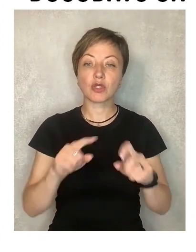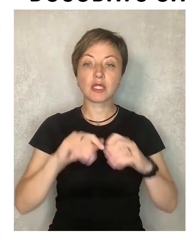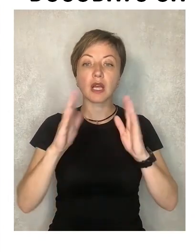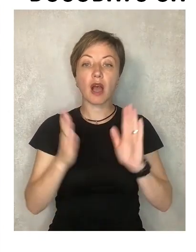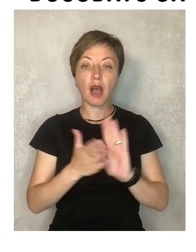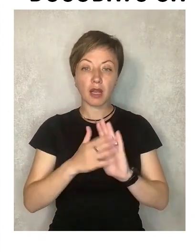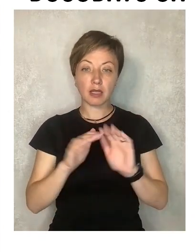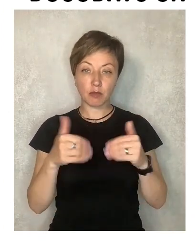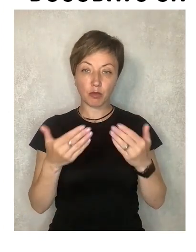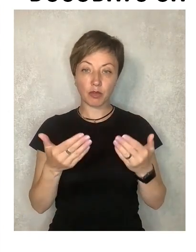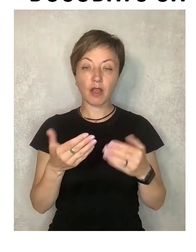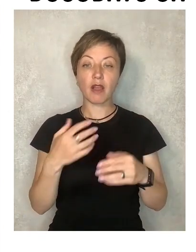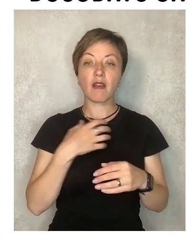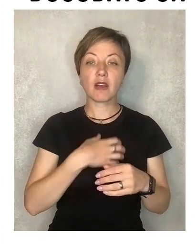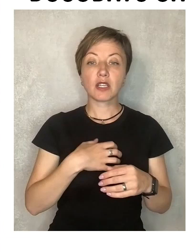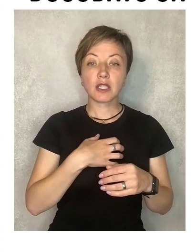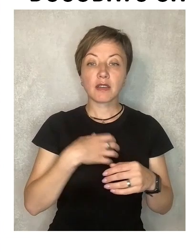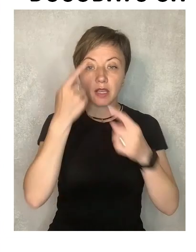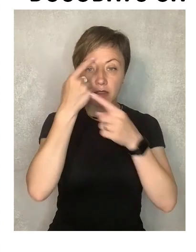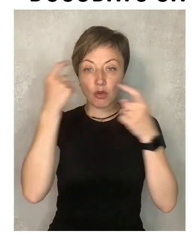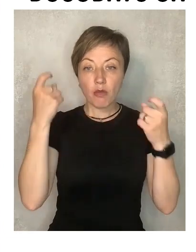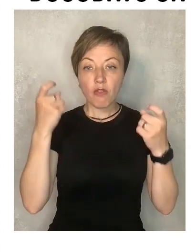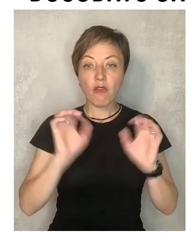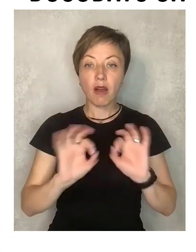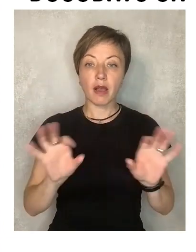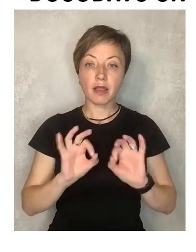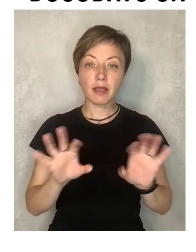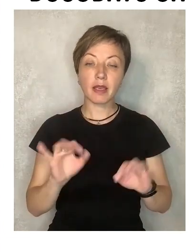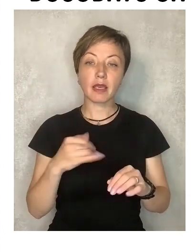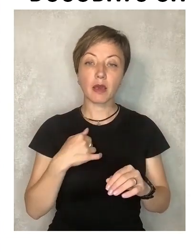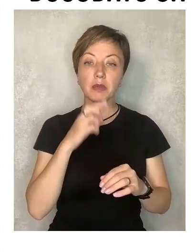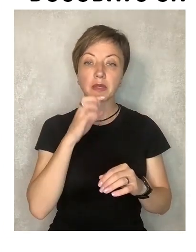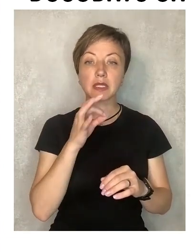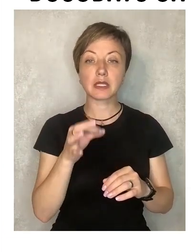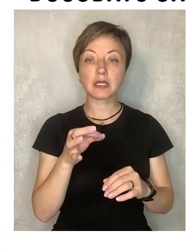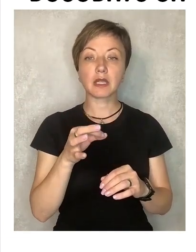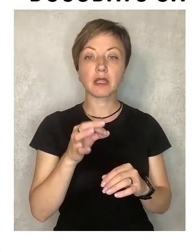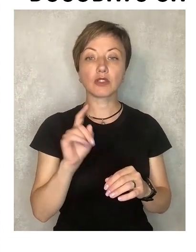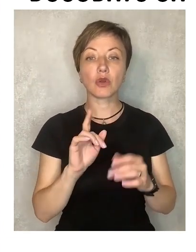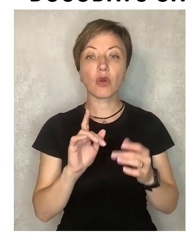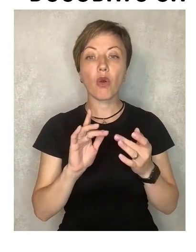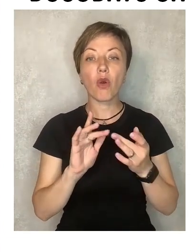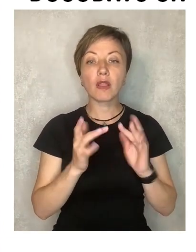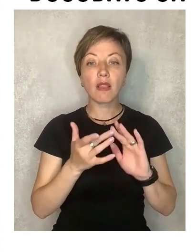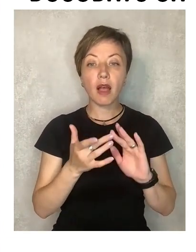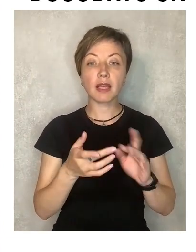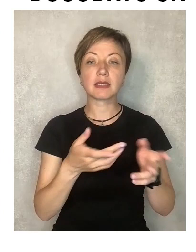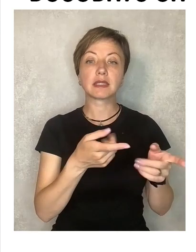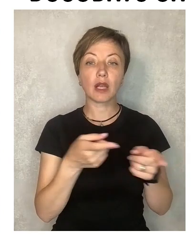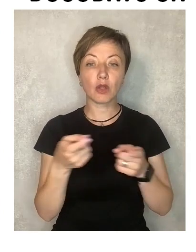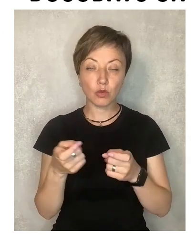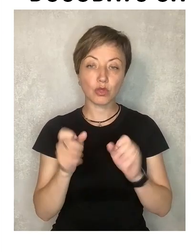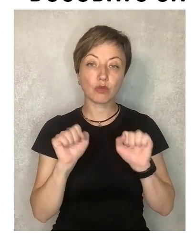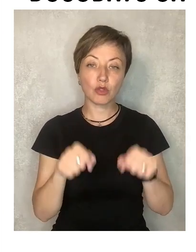запропонувати. Тому важливе інформування. І я б сказала, що онлайн-залучення може бути одним з елементів,